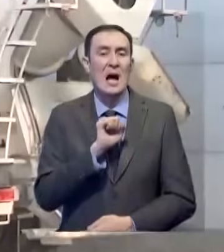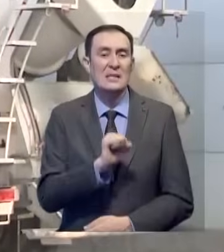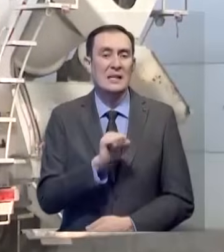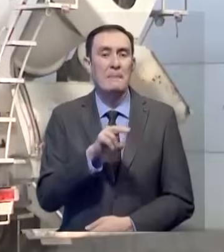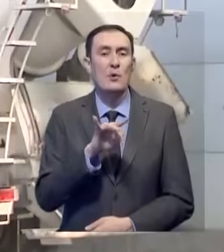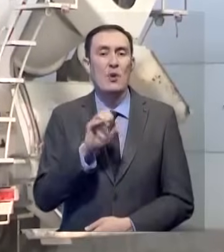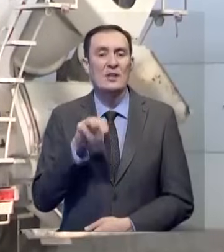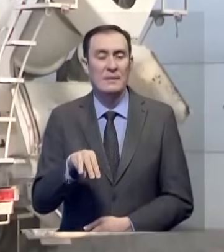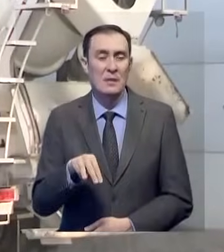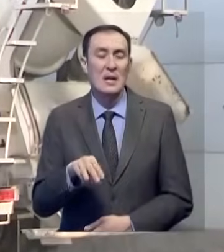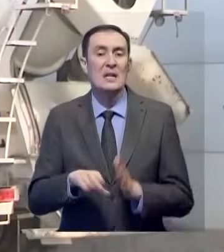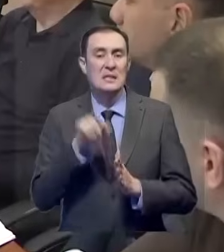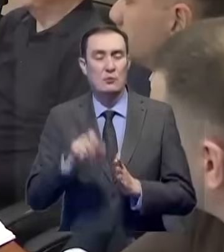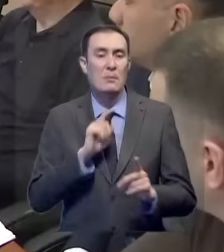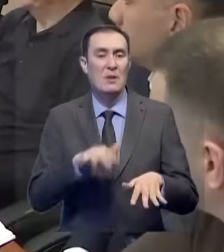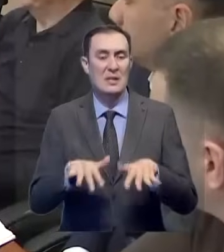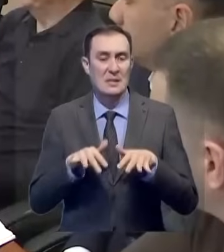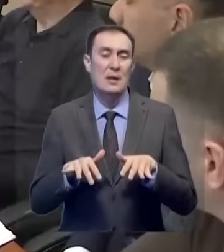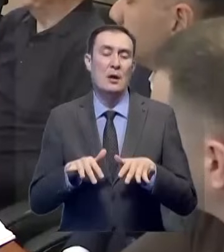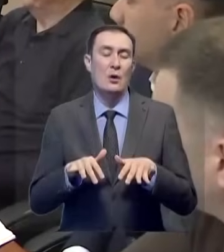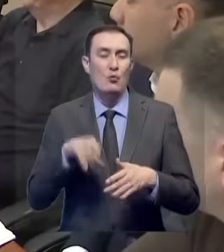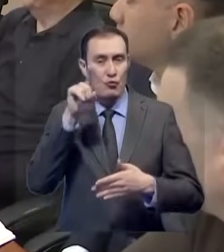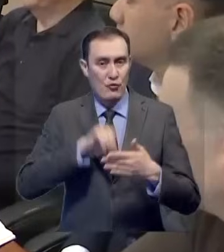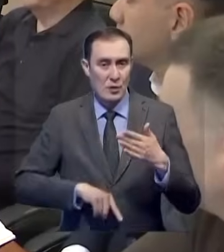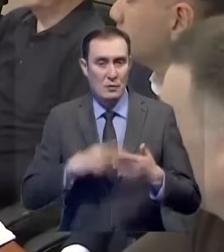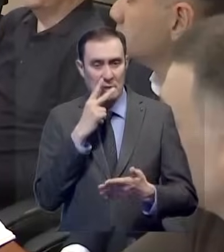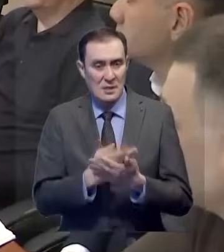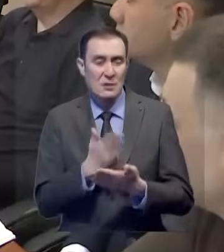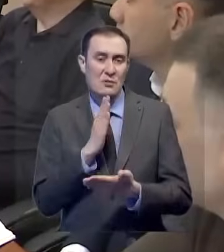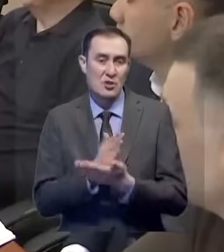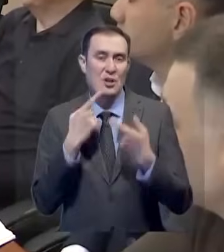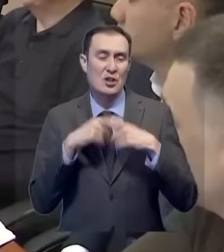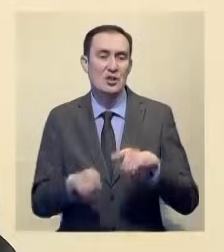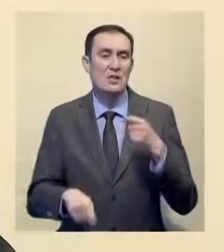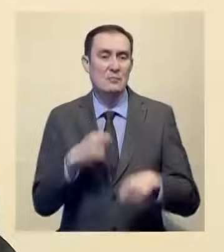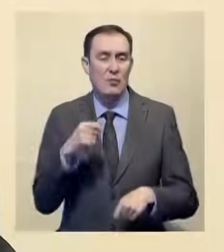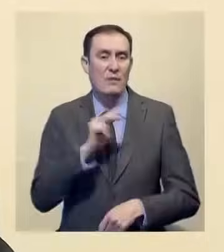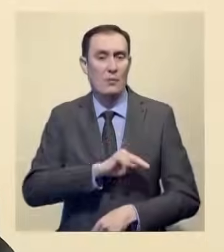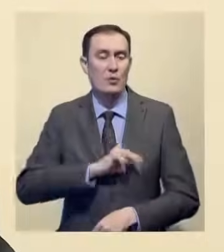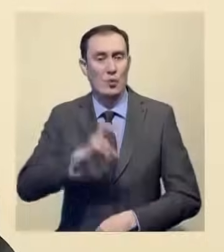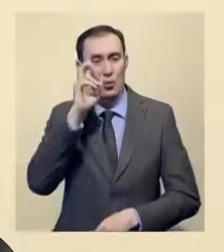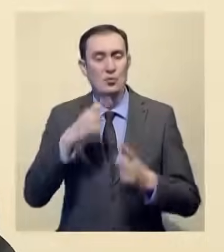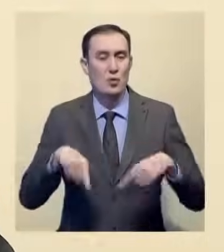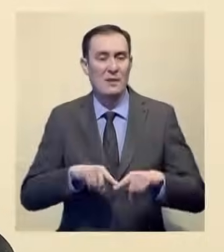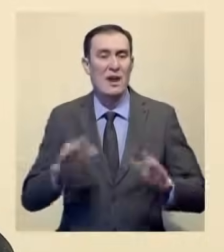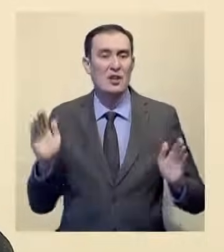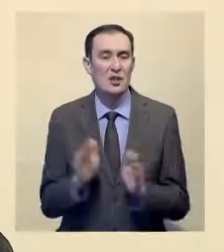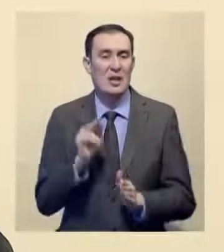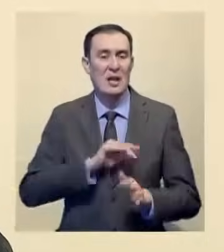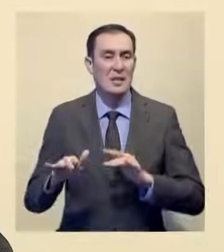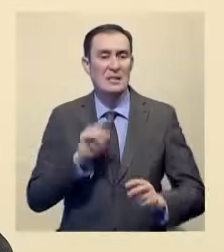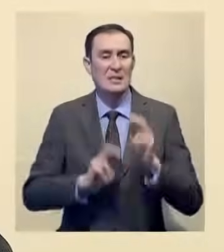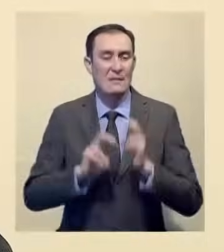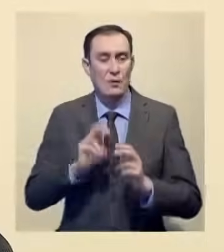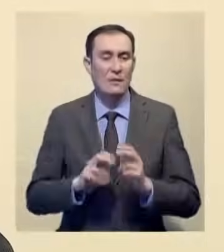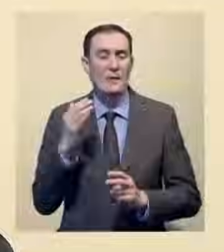Азатом Перуашевым. Депутат Мажилиса парламента уверен, налицо технический сбой в работе госорганов. Ограничение деятельности